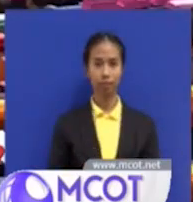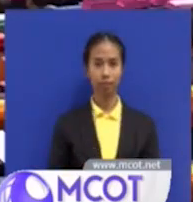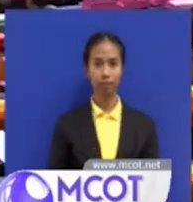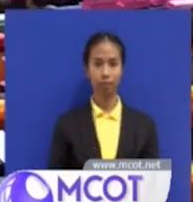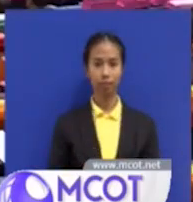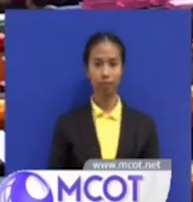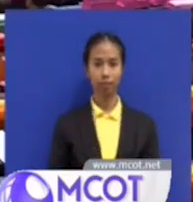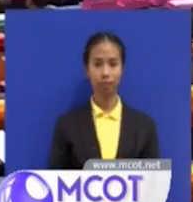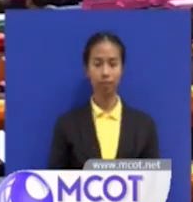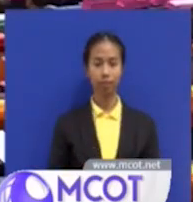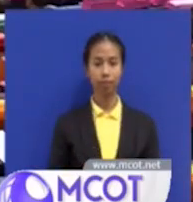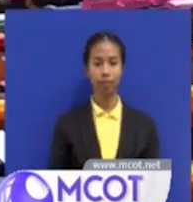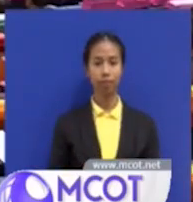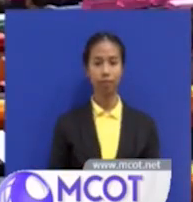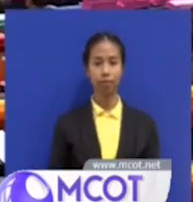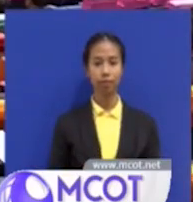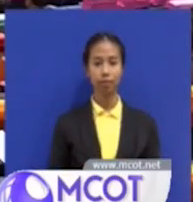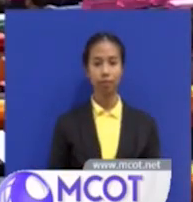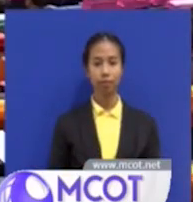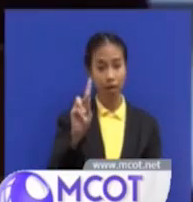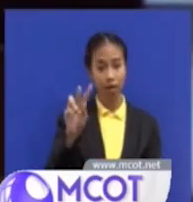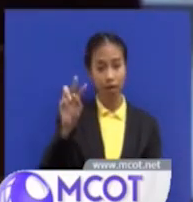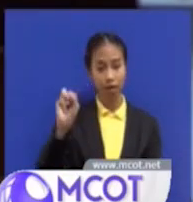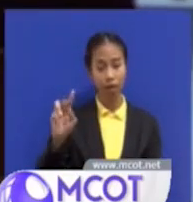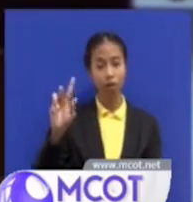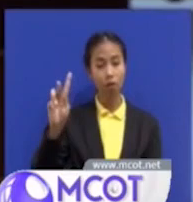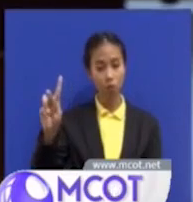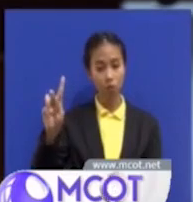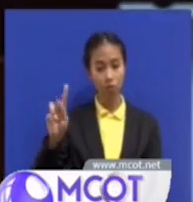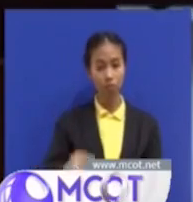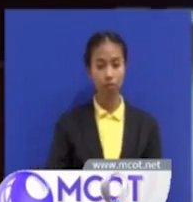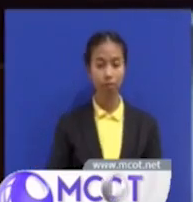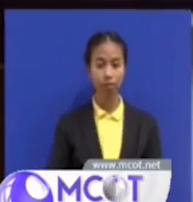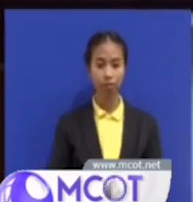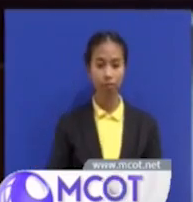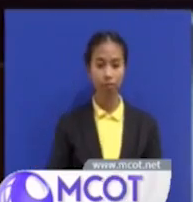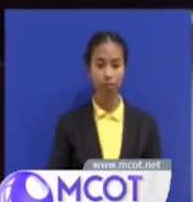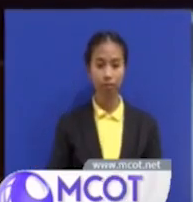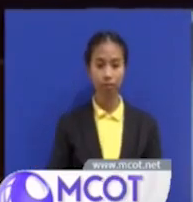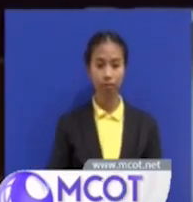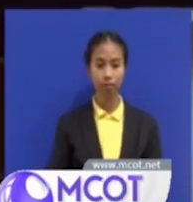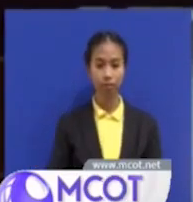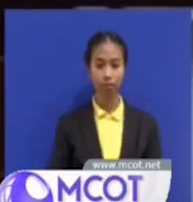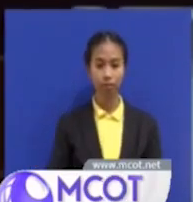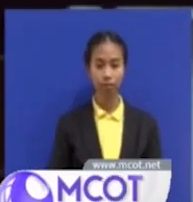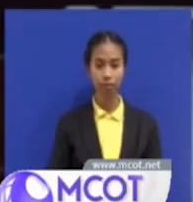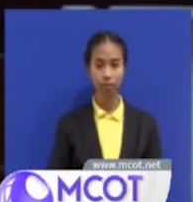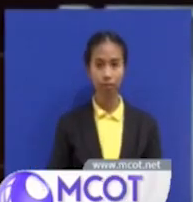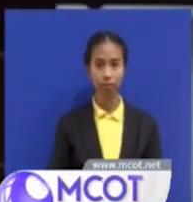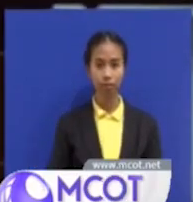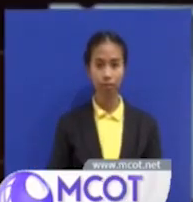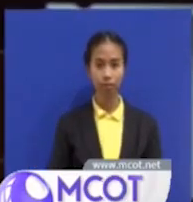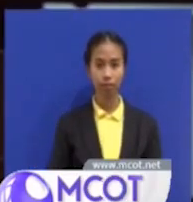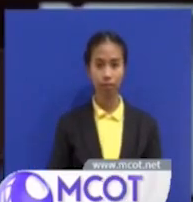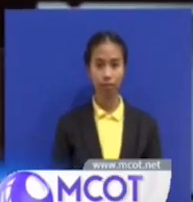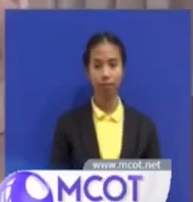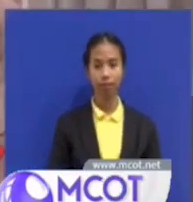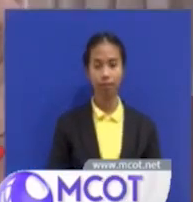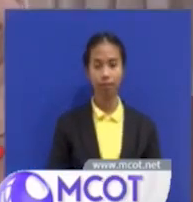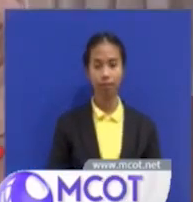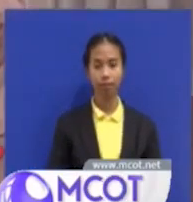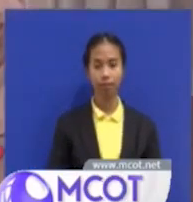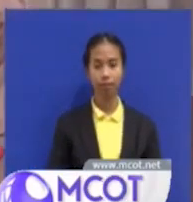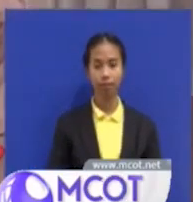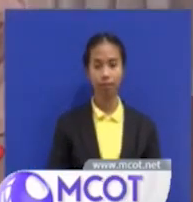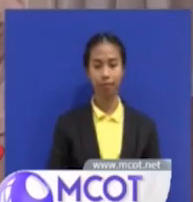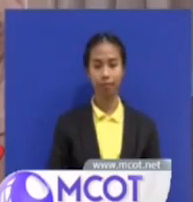ที่ประชุมสภาผู้แทนราษฎรในวันนี้นะคะใช้เวลากว่า9ชั่วโมงนะคะตั้งแต่ช่วงเกือบ10โมงในการประชุม